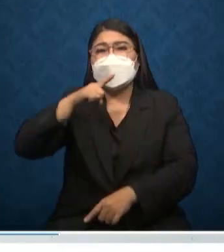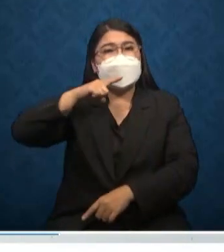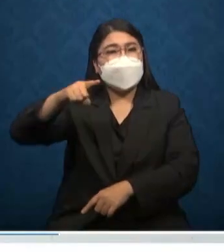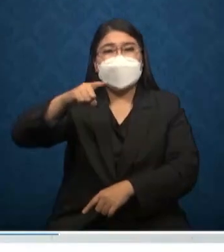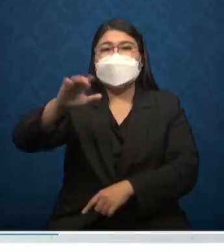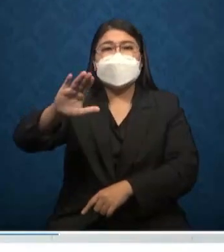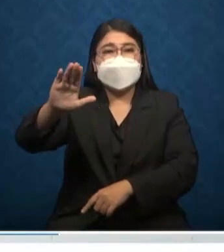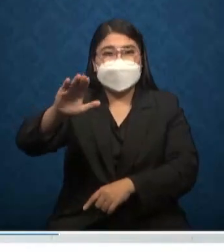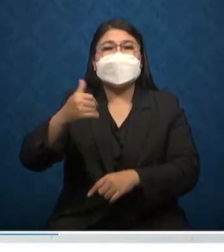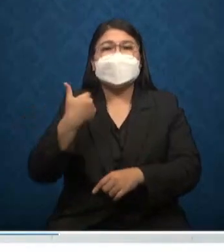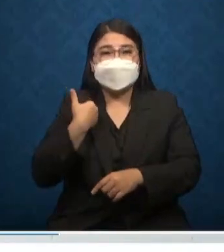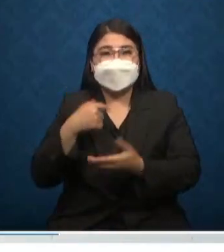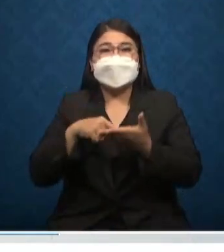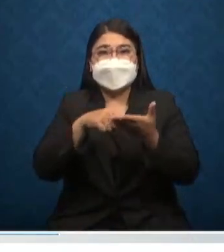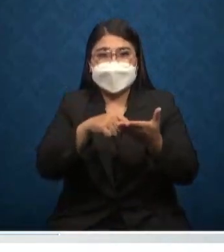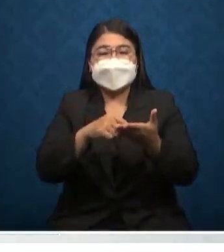ำเรียนที่ประชุมครับ